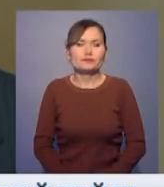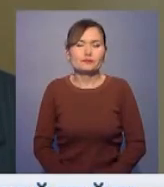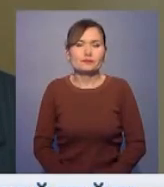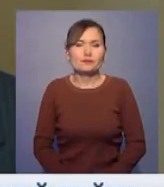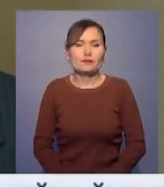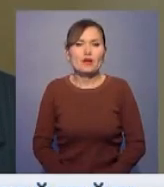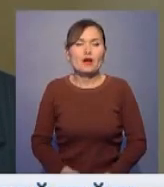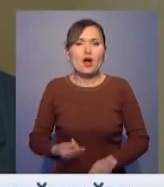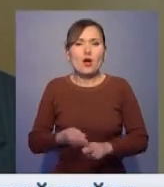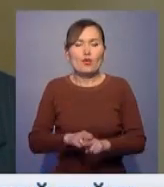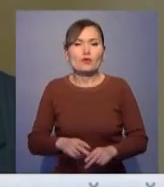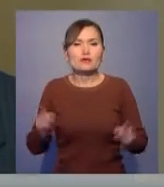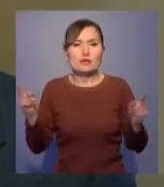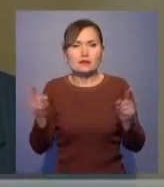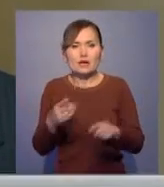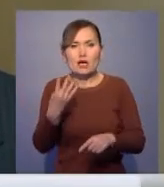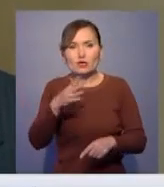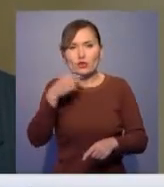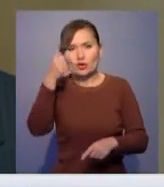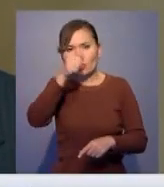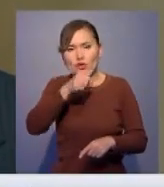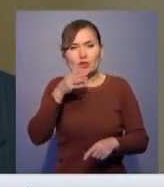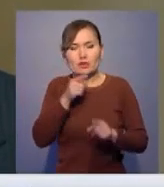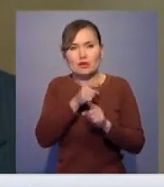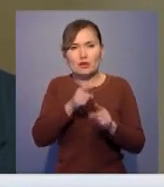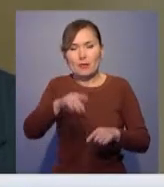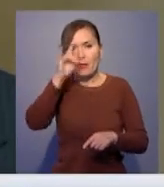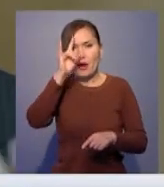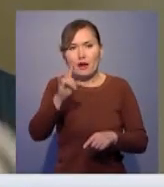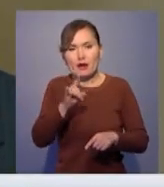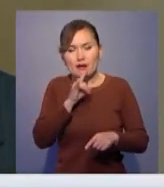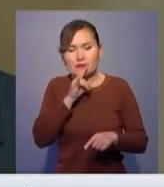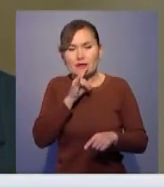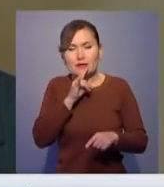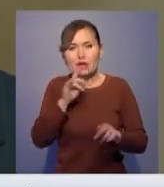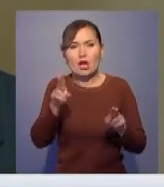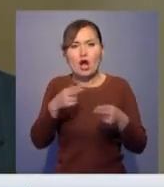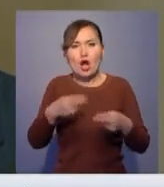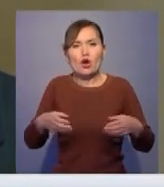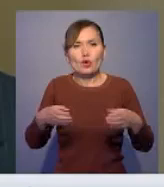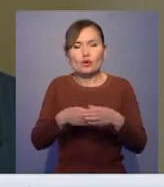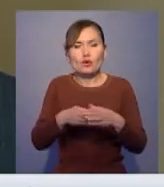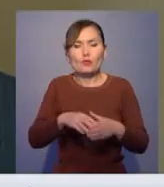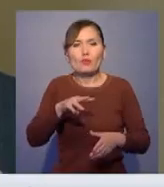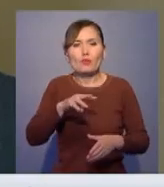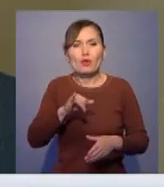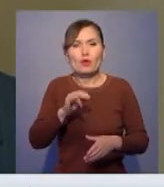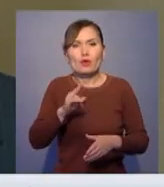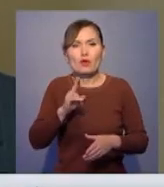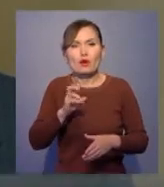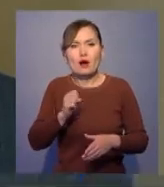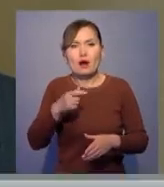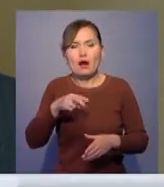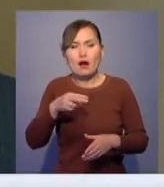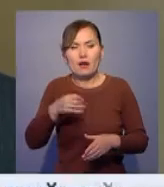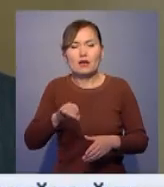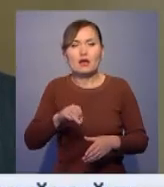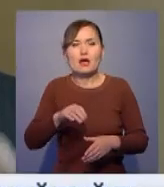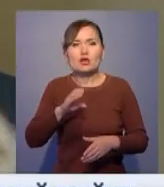Осы қысқа 4 жылдың ішінде біз «Қазақ пен» клубы Мұқығалиды аудардық ағылшын тілінде. Бердібек